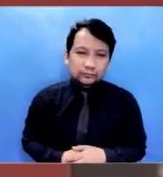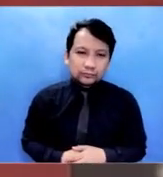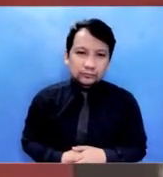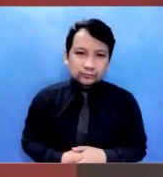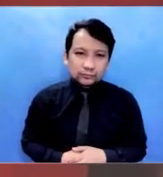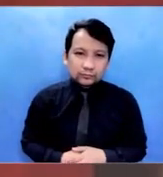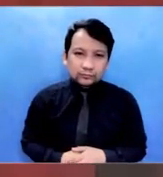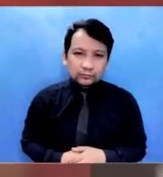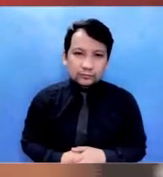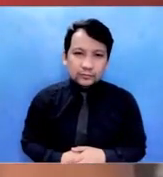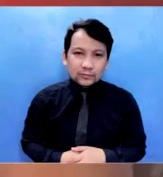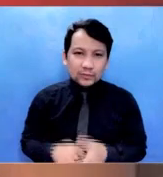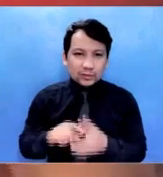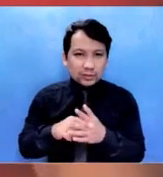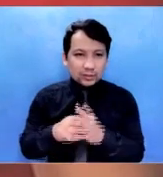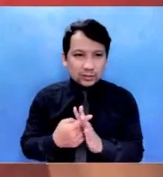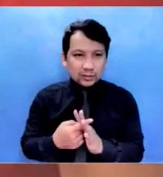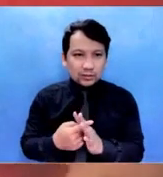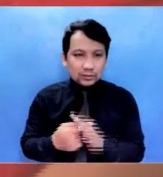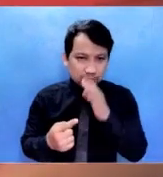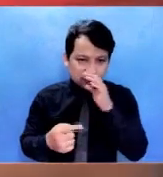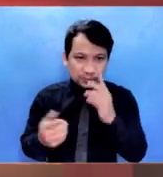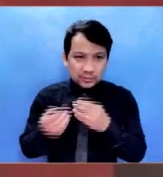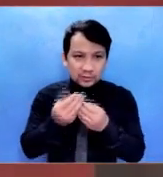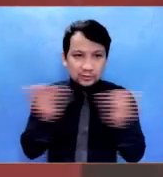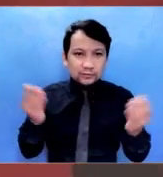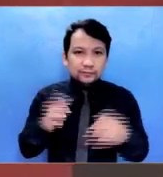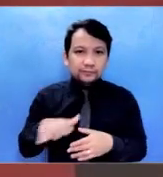Kunan mo ng maraming video ito.